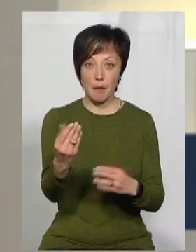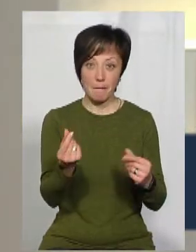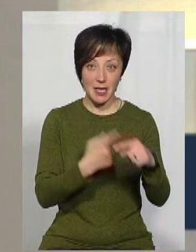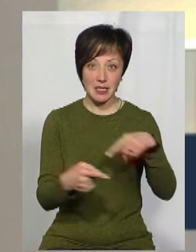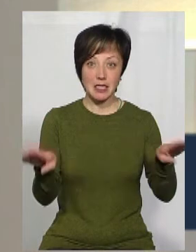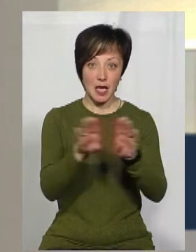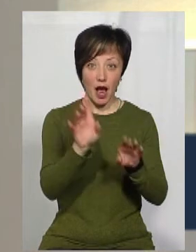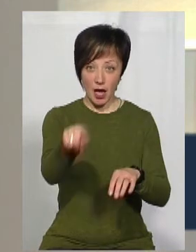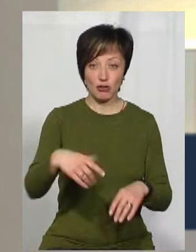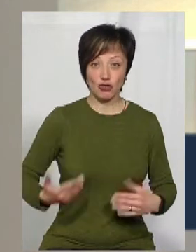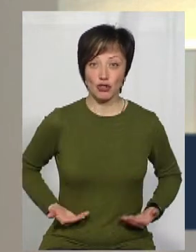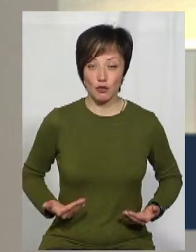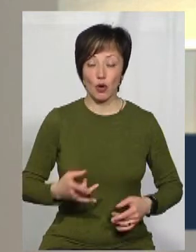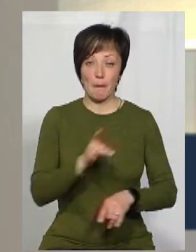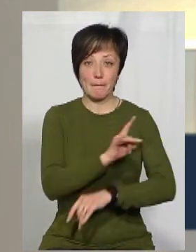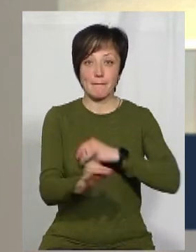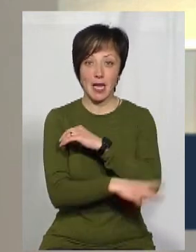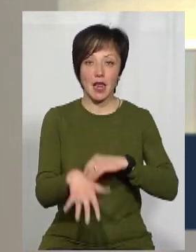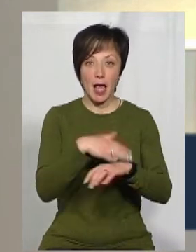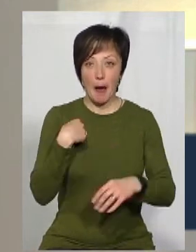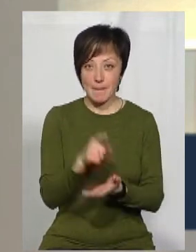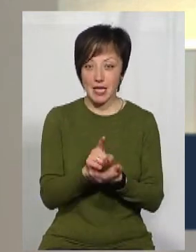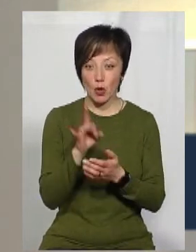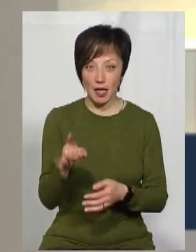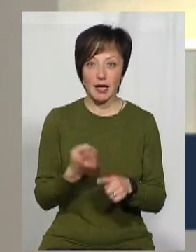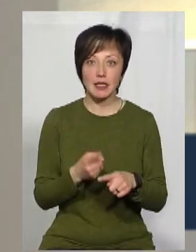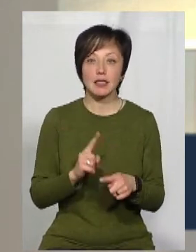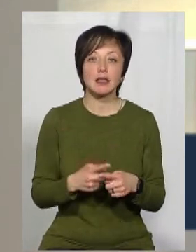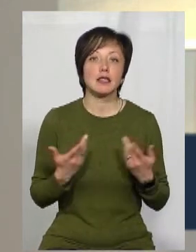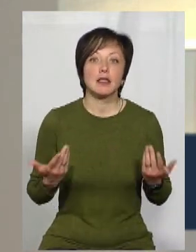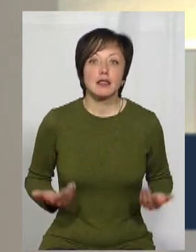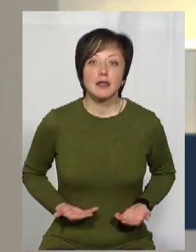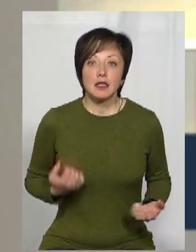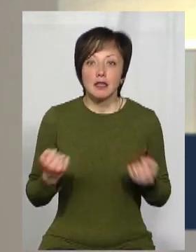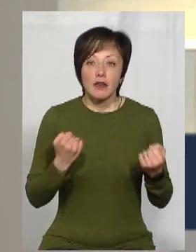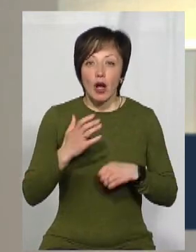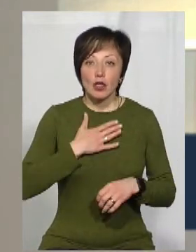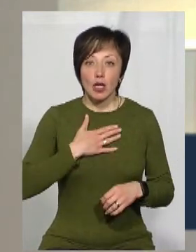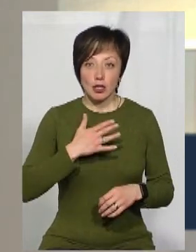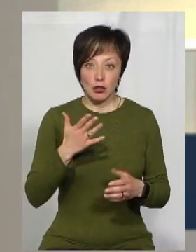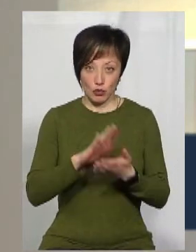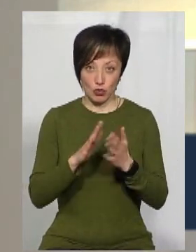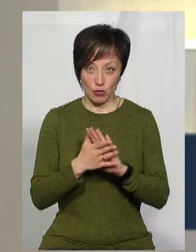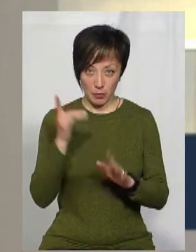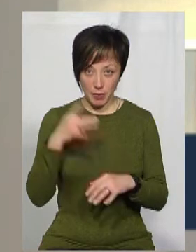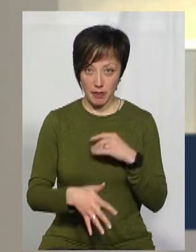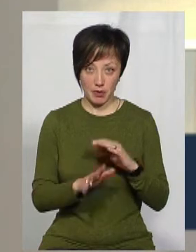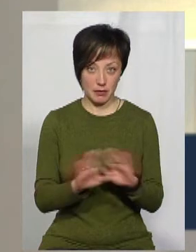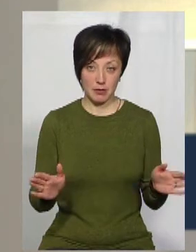І хай вони поживуть, так буде народ. Я пенсіонер, і як ми живемо, і як вони виживають в наших условиях, розумієте чи